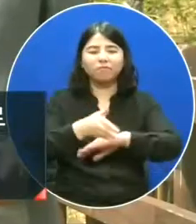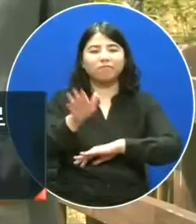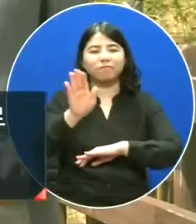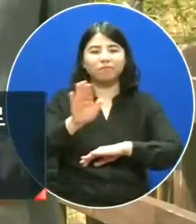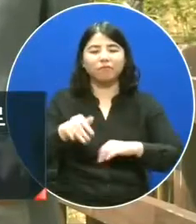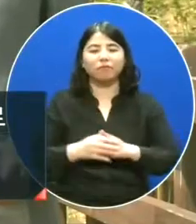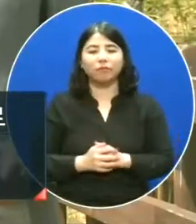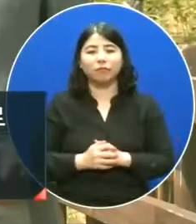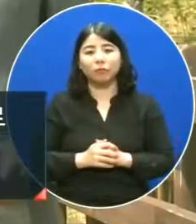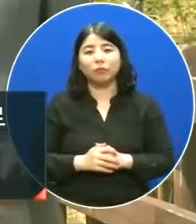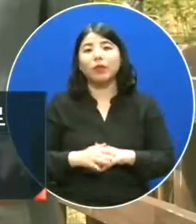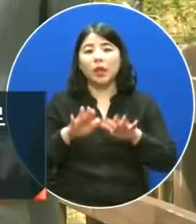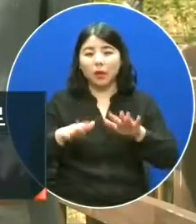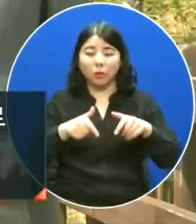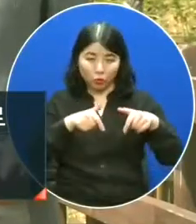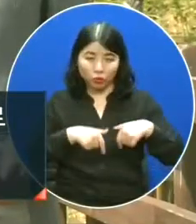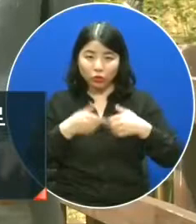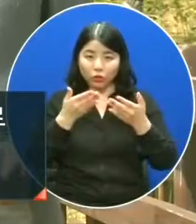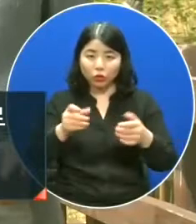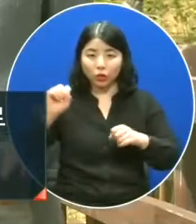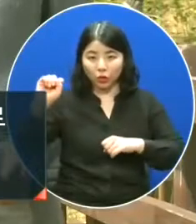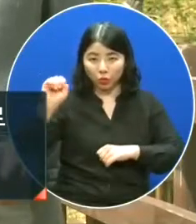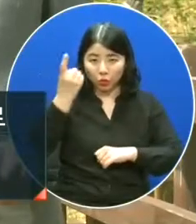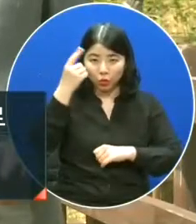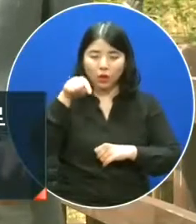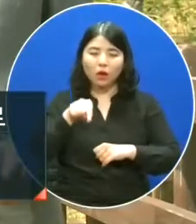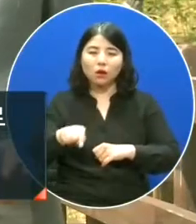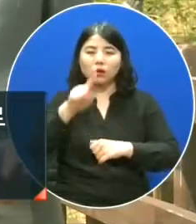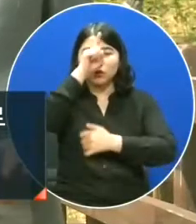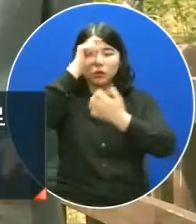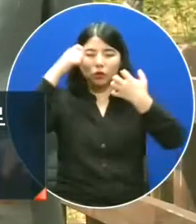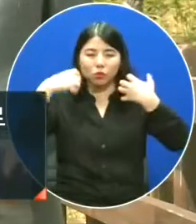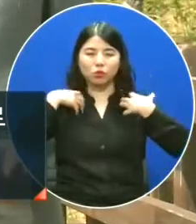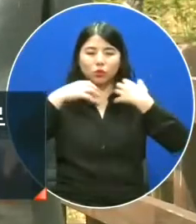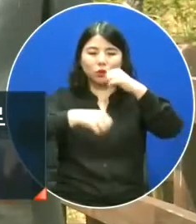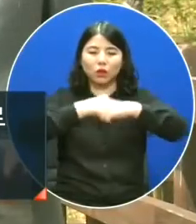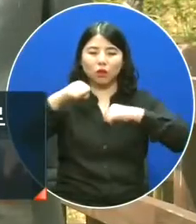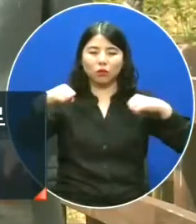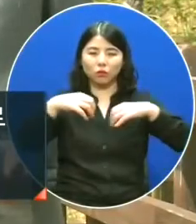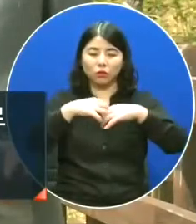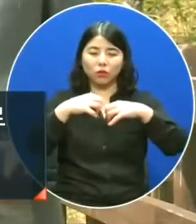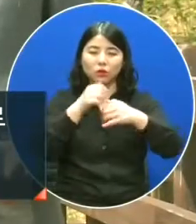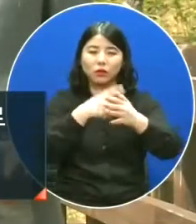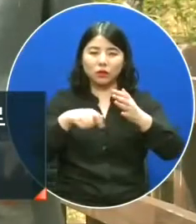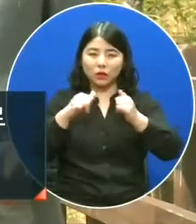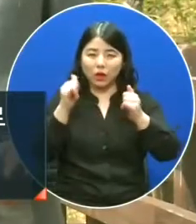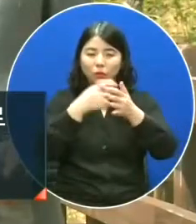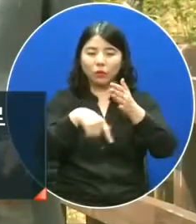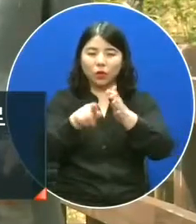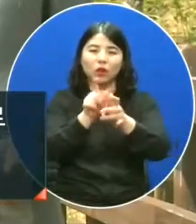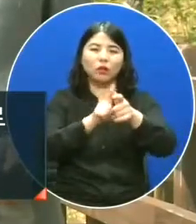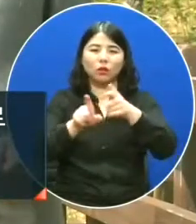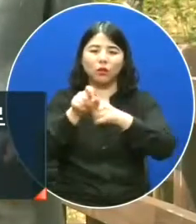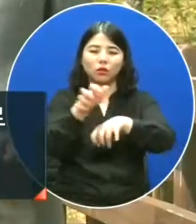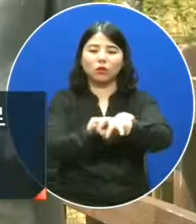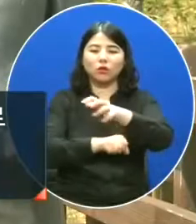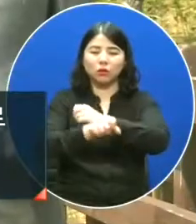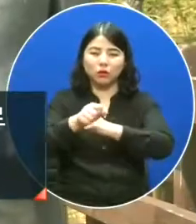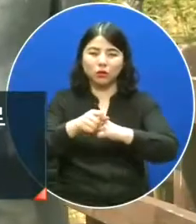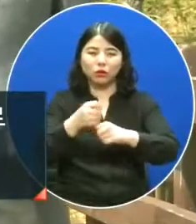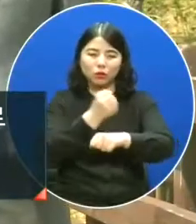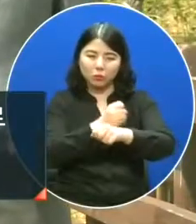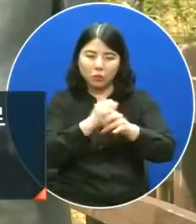지금이라도 늦지 않았습니다. 이번 훈장 수여를 계기로 정부가 민주화운동 전체에 대해 더